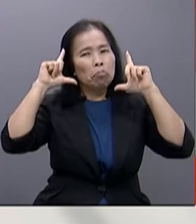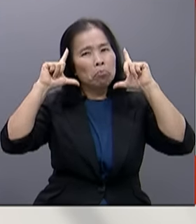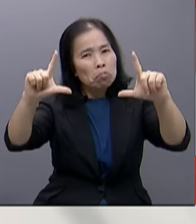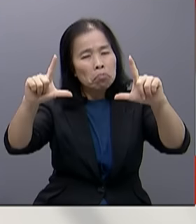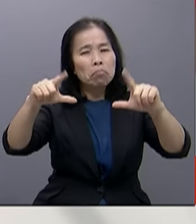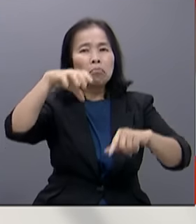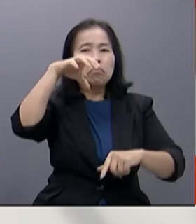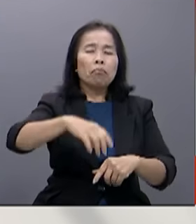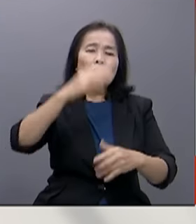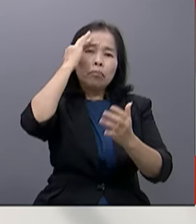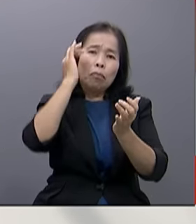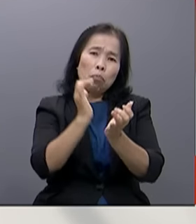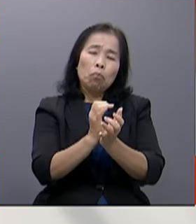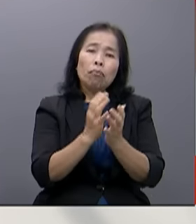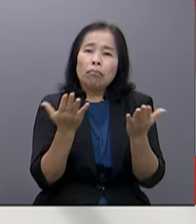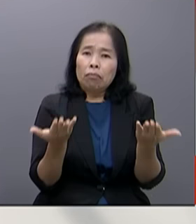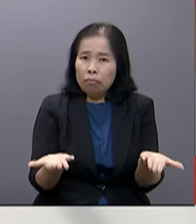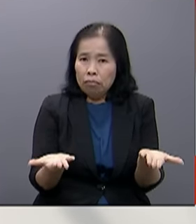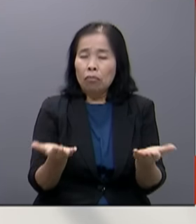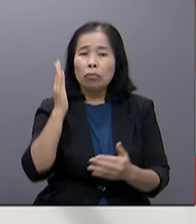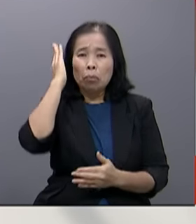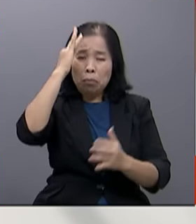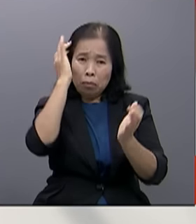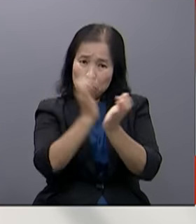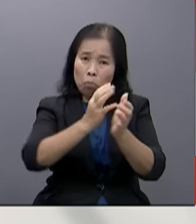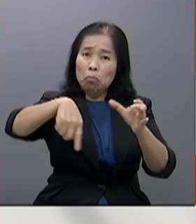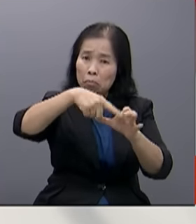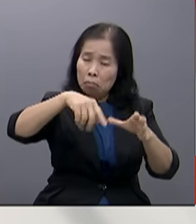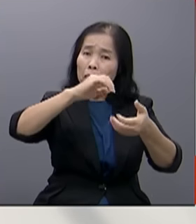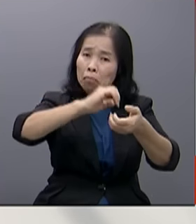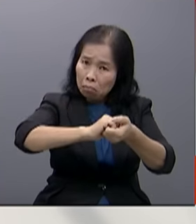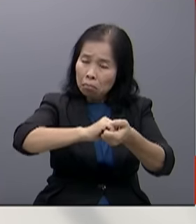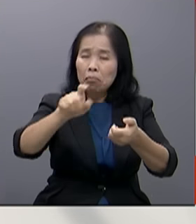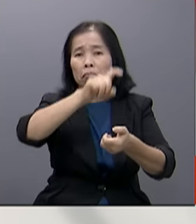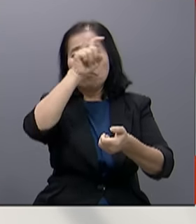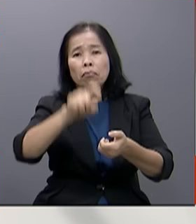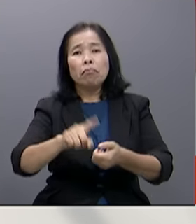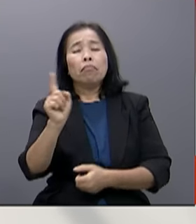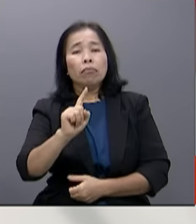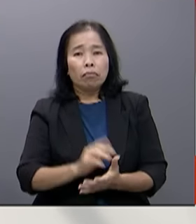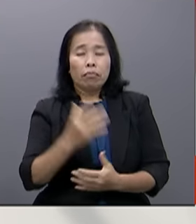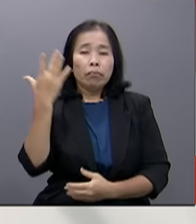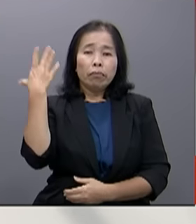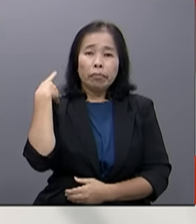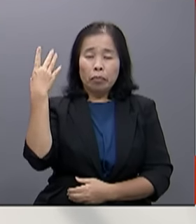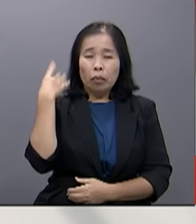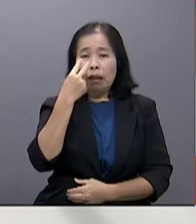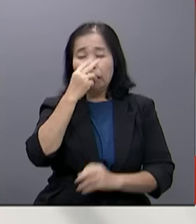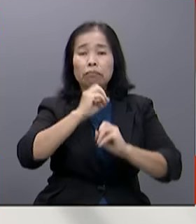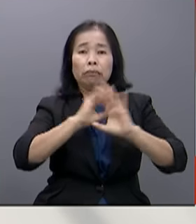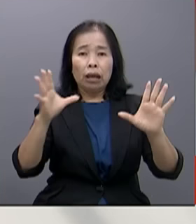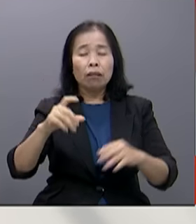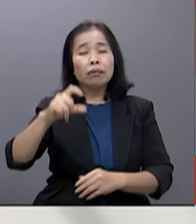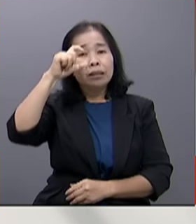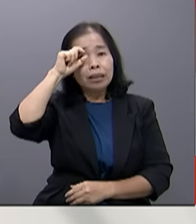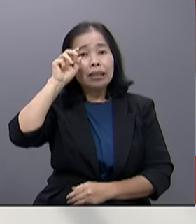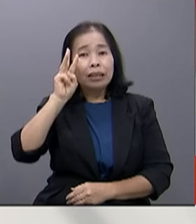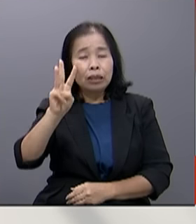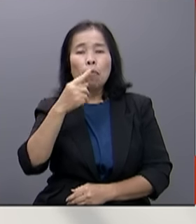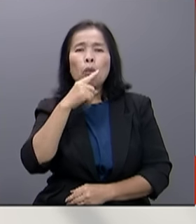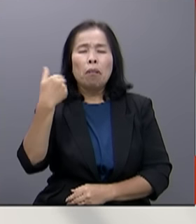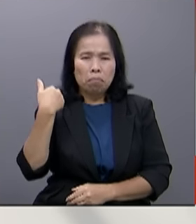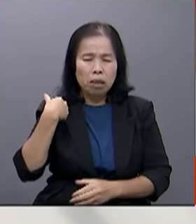รตำรวจได้อย่างไรและจะเกิดความรักความสามัคคีในองค์กรตำรวจหลังจากนี้ได้อย่างไรเพราะเมื่อวานเนี่ยท่านอาจารย์วิษณุก็บอกว่าเหมือนกันว่ามีความขัดแ